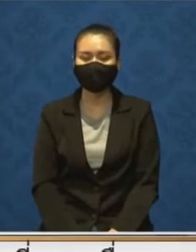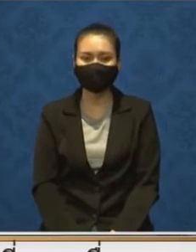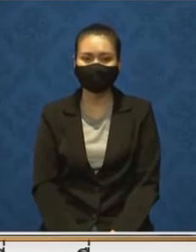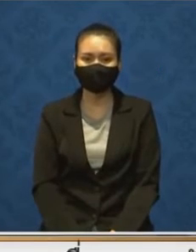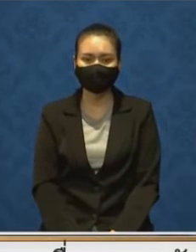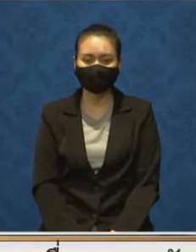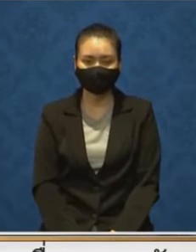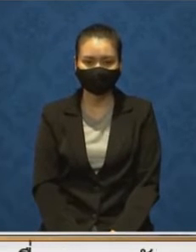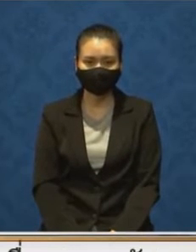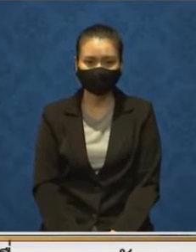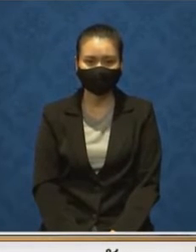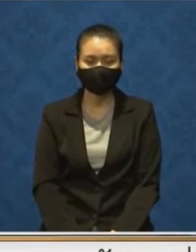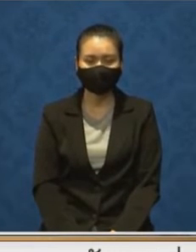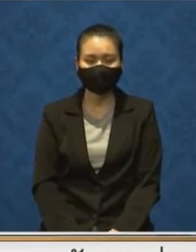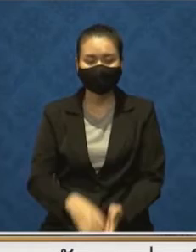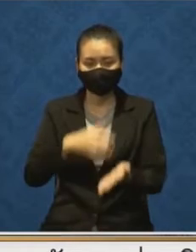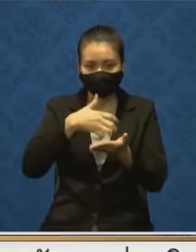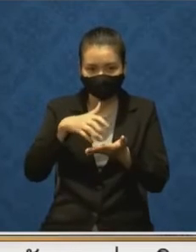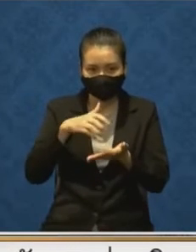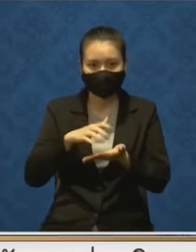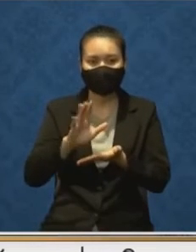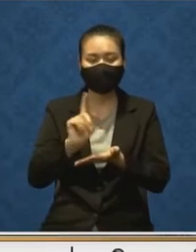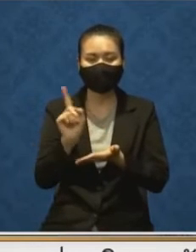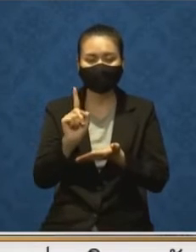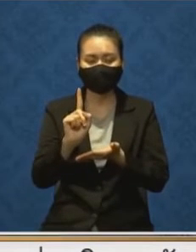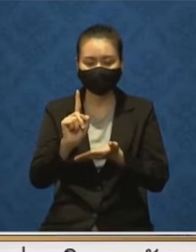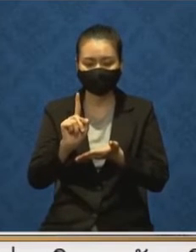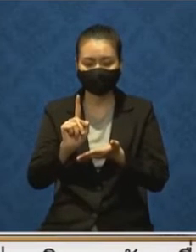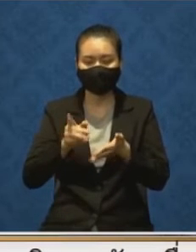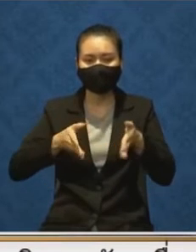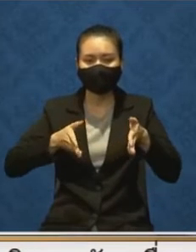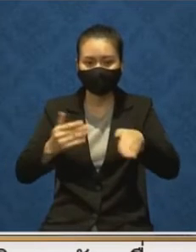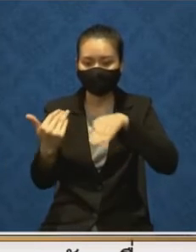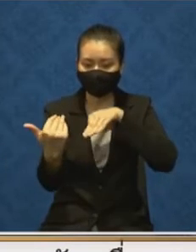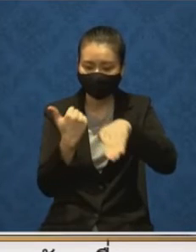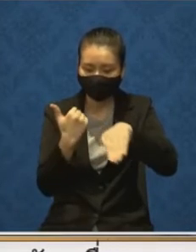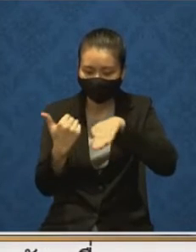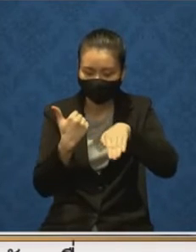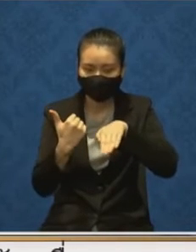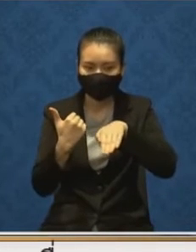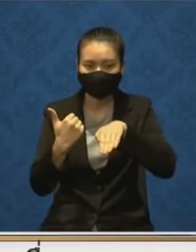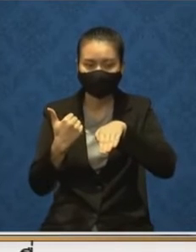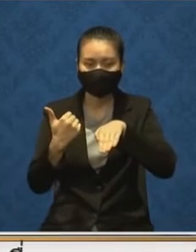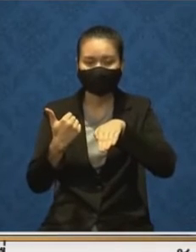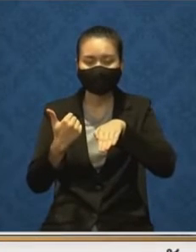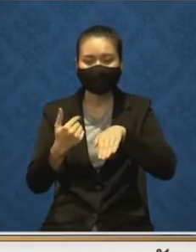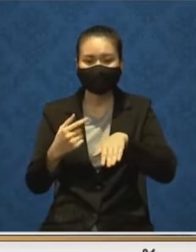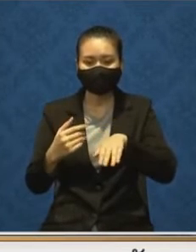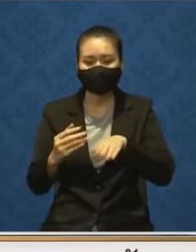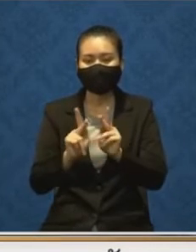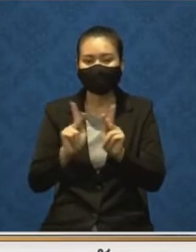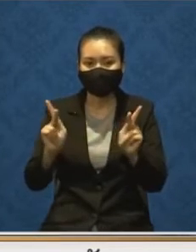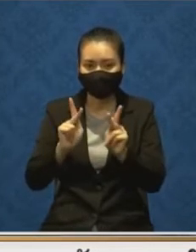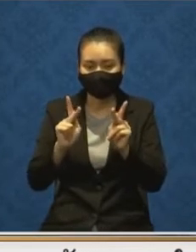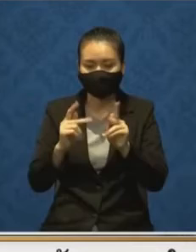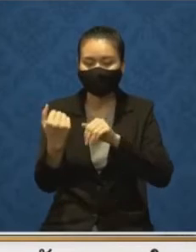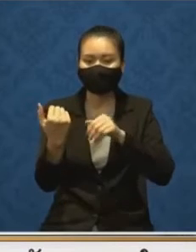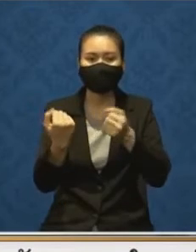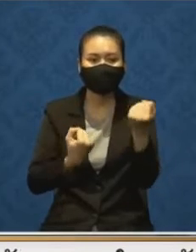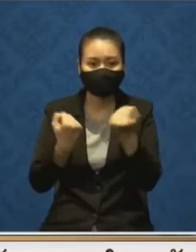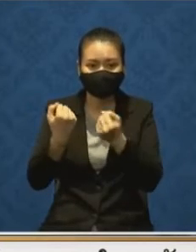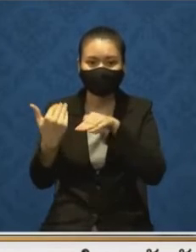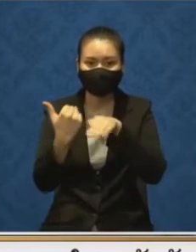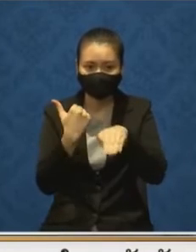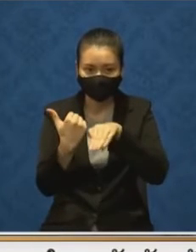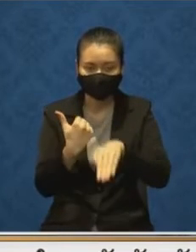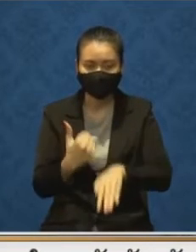อยากจะเรียนท่านประธานผ่านไปถึงกรมทางหลวงแผ่นดินกระทรวงคมนาคมนะครับผมได้รับคำร้องเรียนจาก